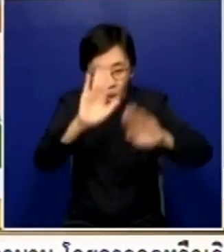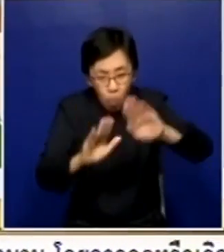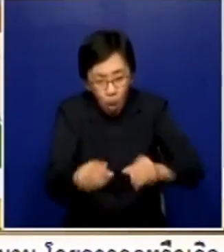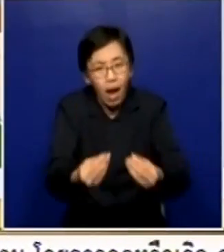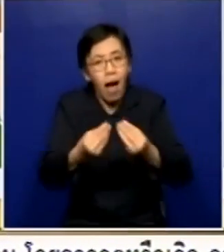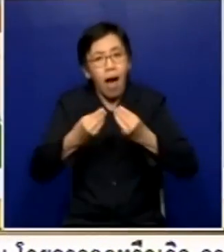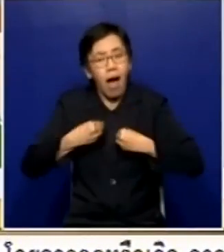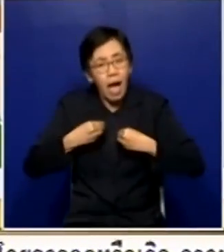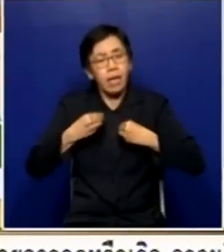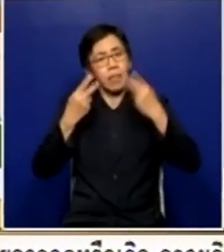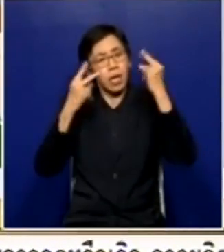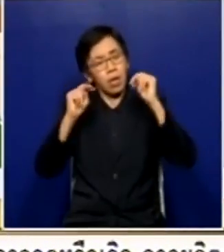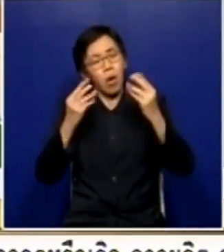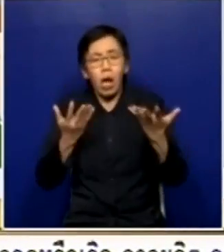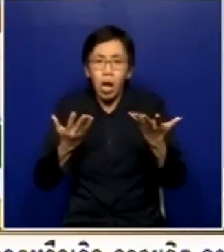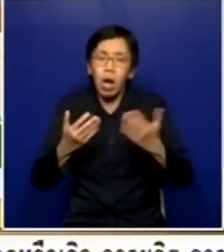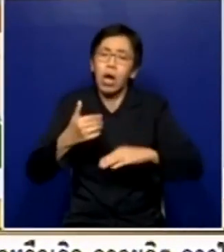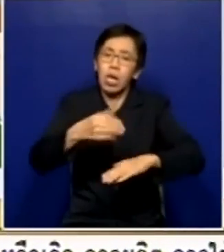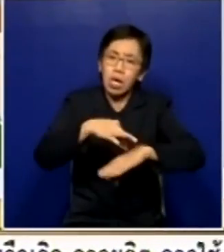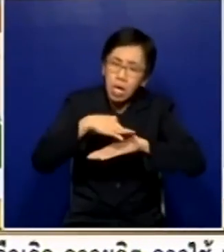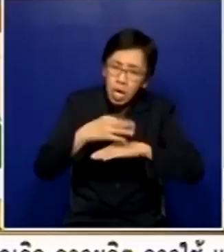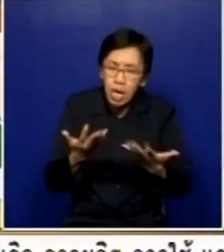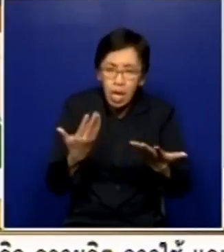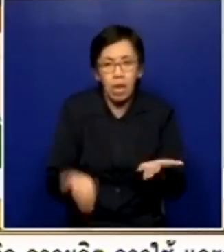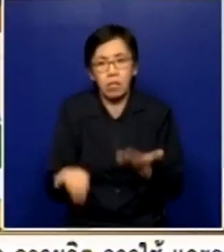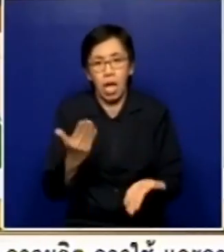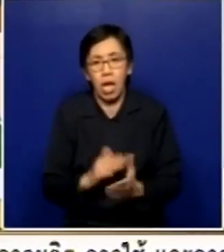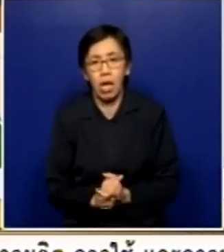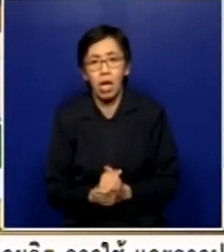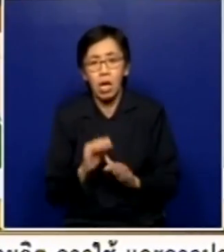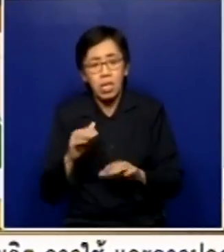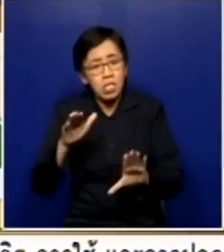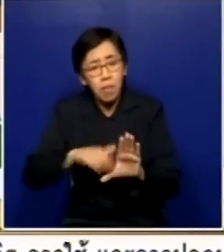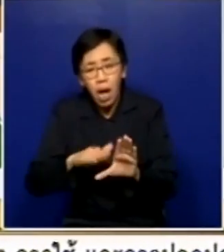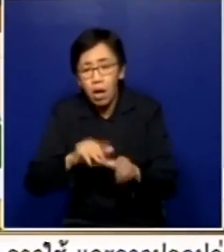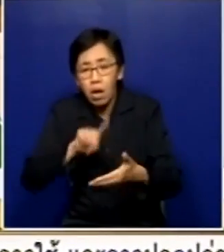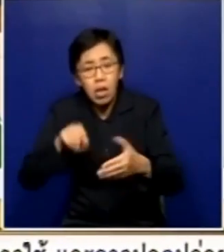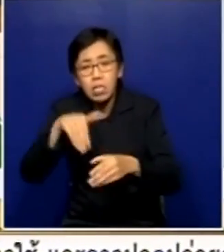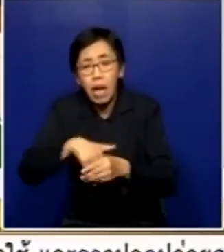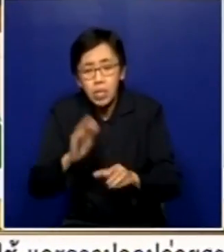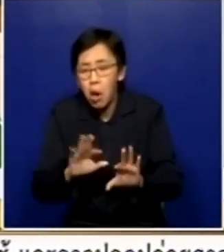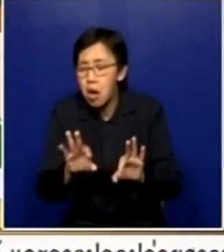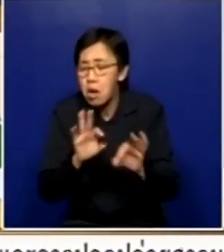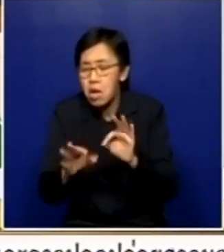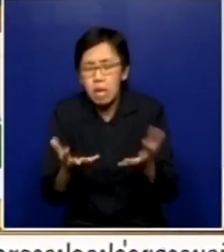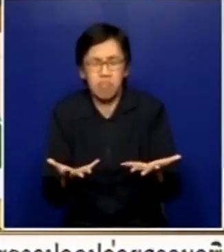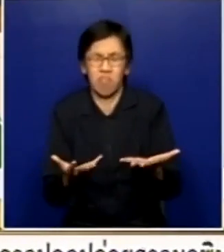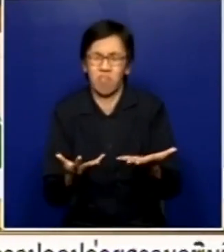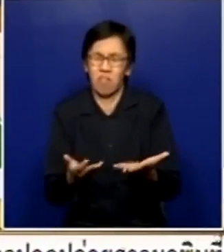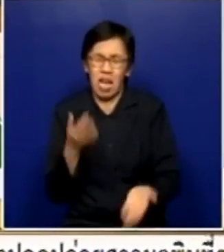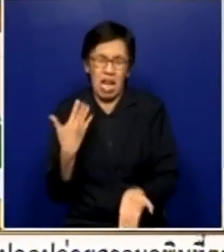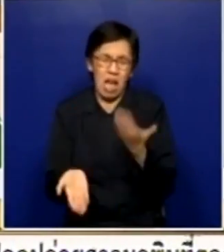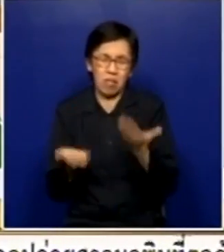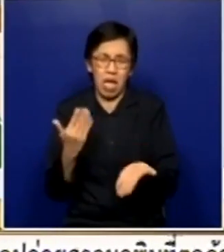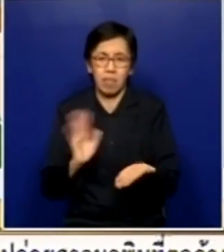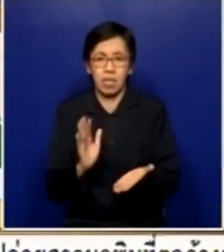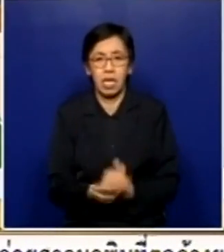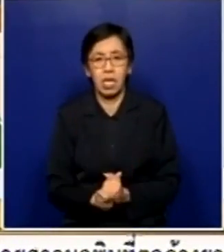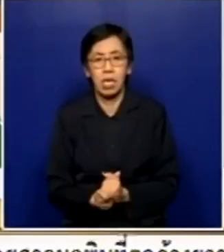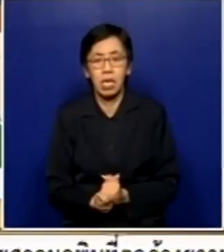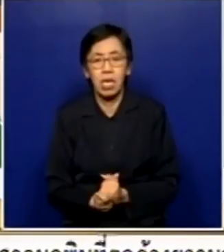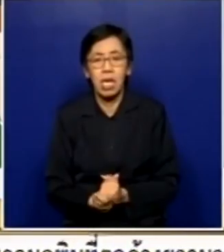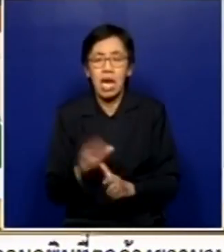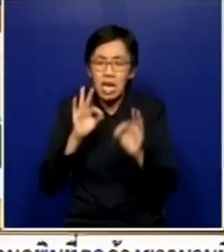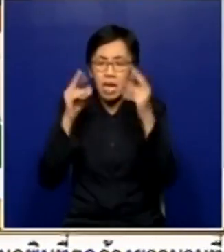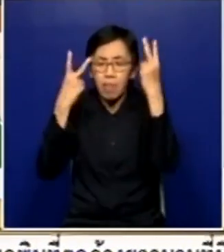ใครก็ได้ชื่ออะไรก็ได้หน้าตาอย่างไรก็ได้ไม่ต้องลงสมัครรับเลือกตั้งก็ได้กลับมาเป็นนายกทั้งหมดตีได้หรือที่เรียกว่าช่อง